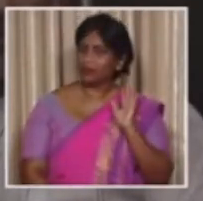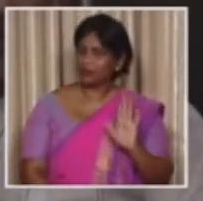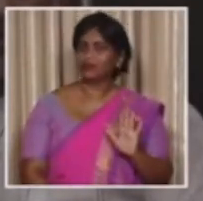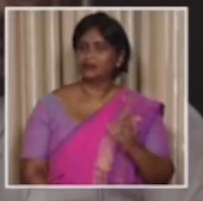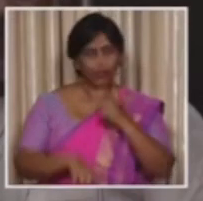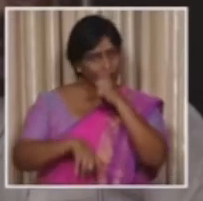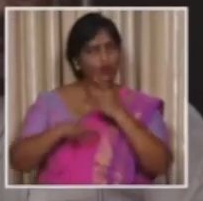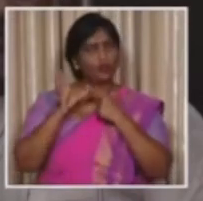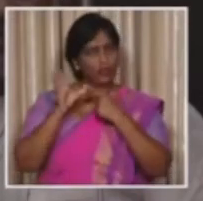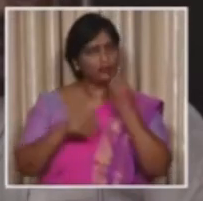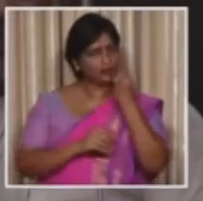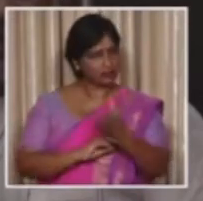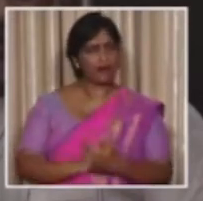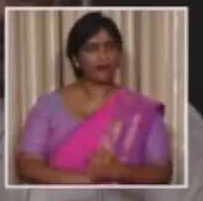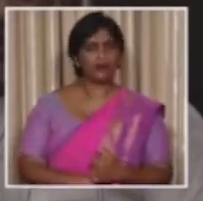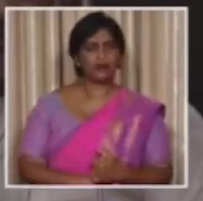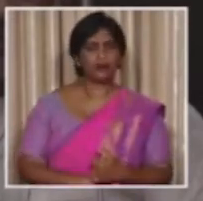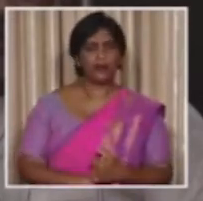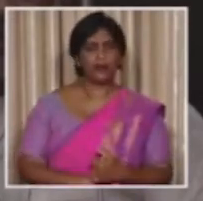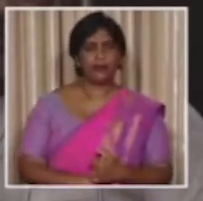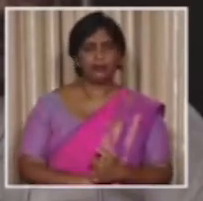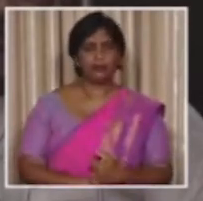ඔයාට දෙන්නම් උත්තර. මේ